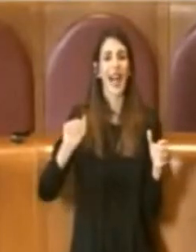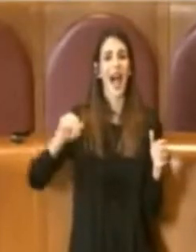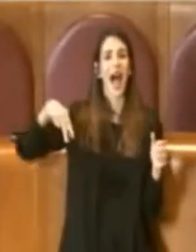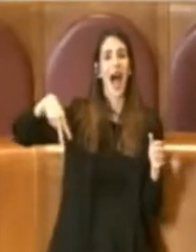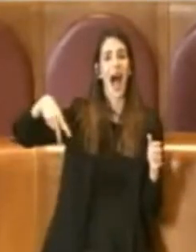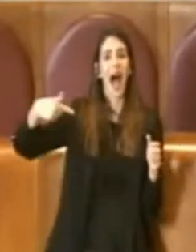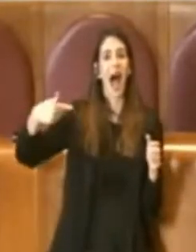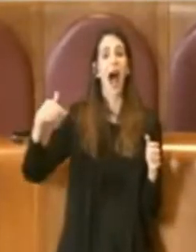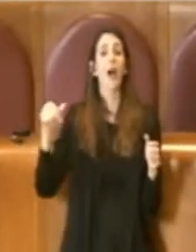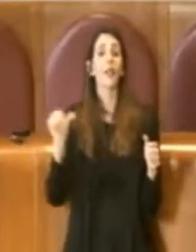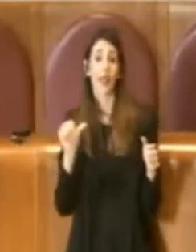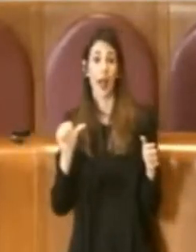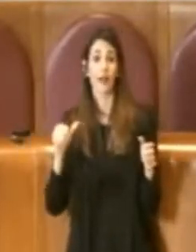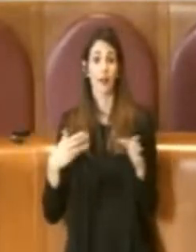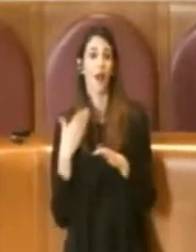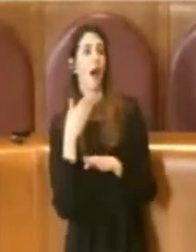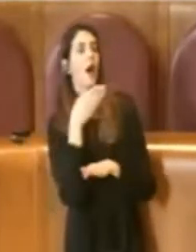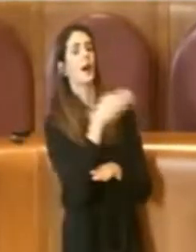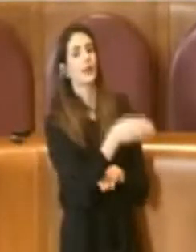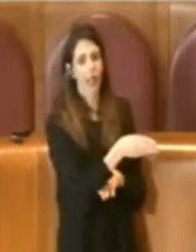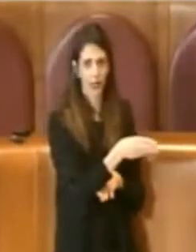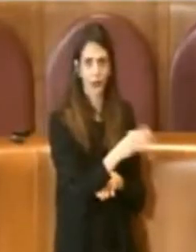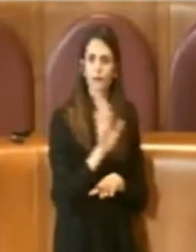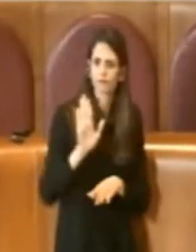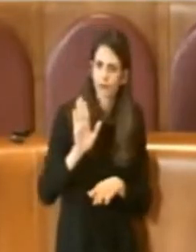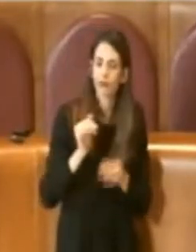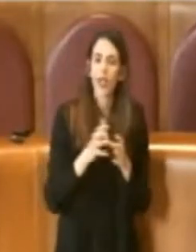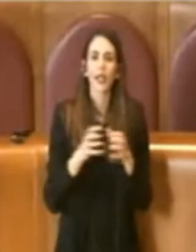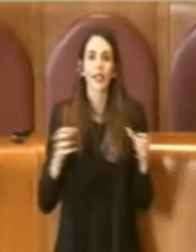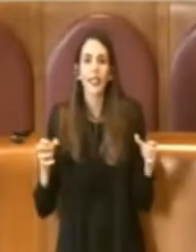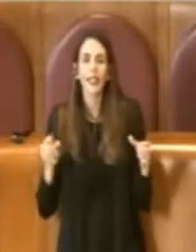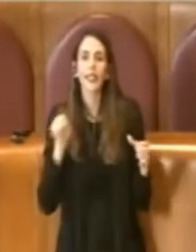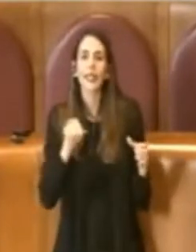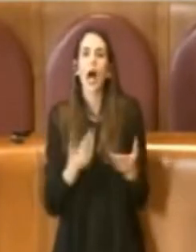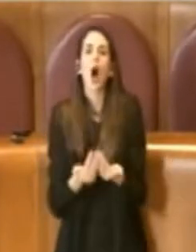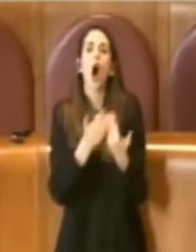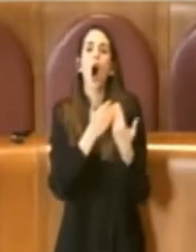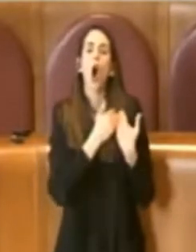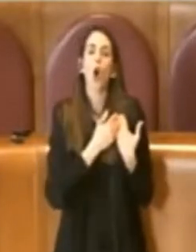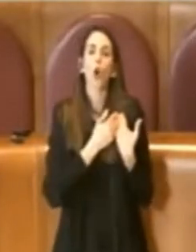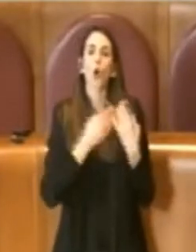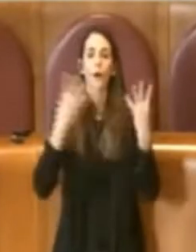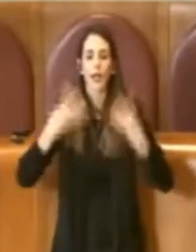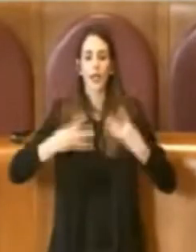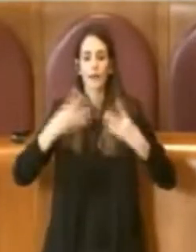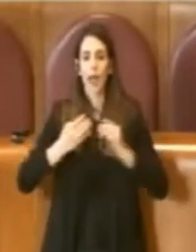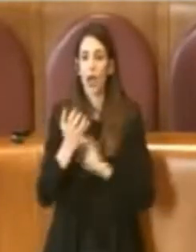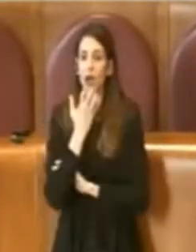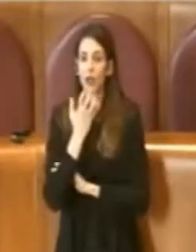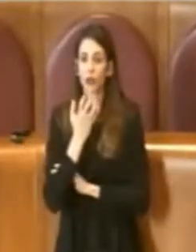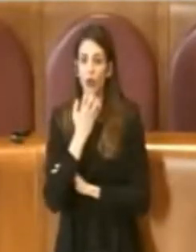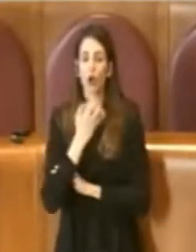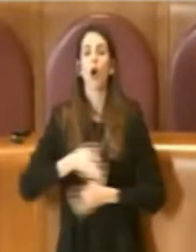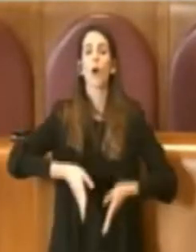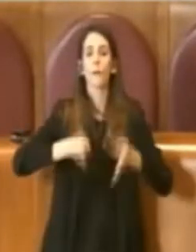Antas, che appunto è quella che ha in mano i riscaldamenti degli immobili ERP,